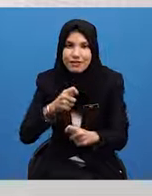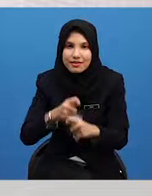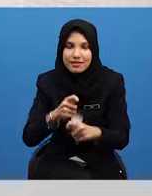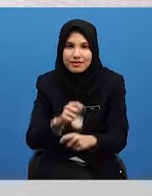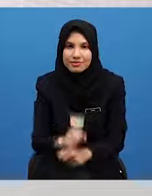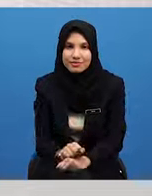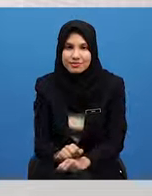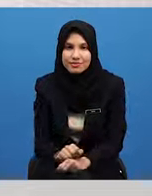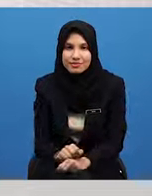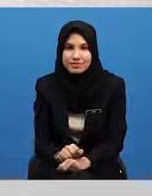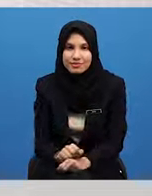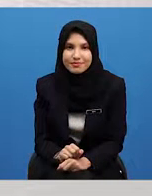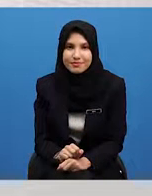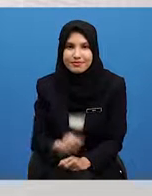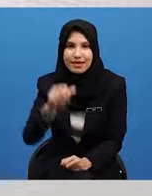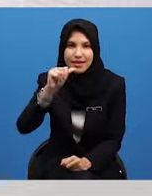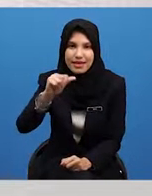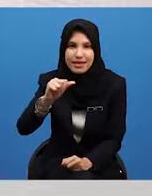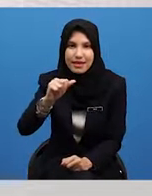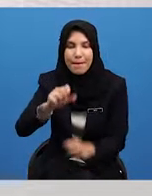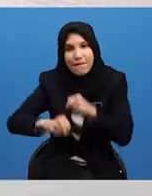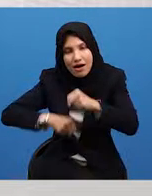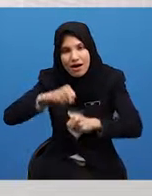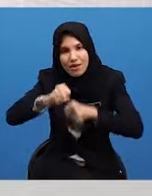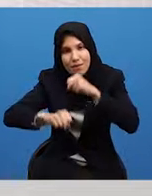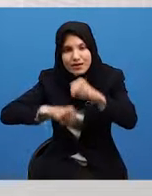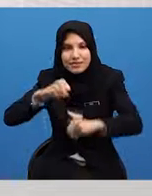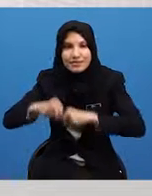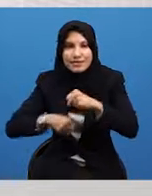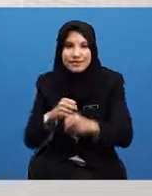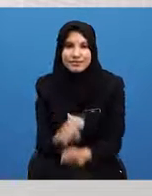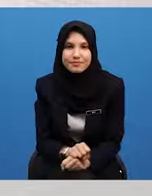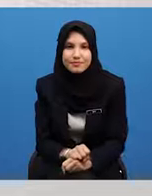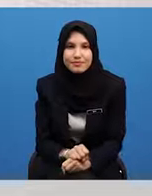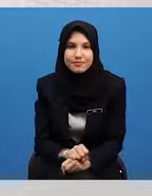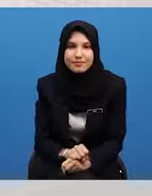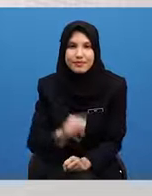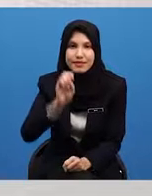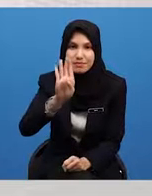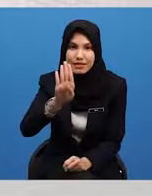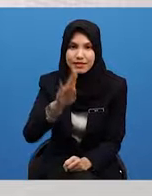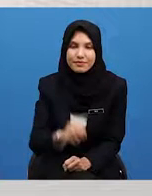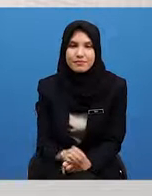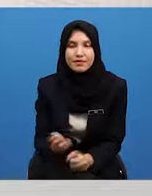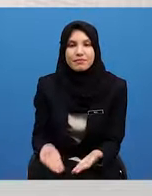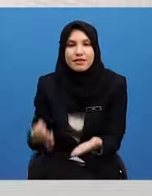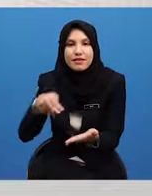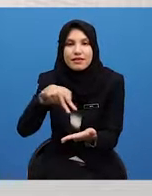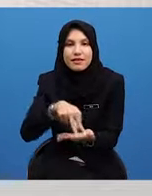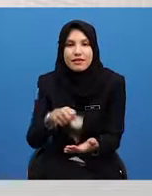menggunakan takal? A. Mengayuh basikal. B.